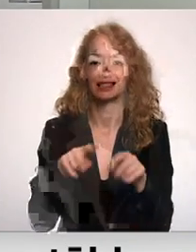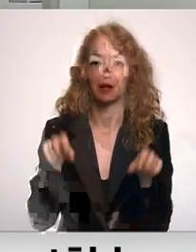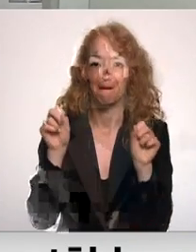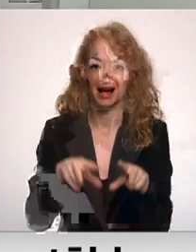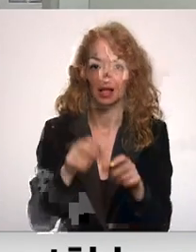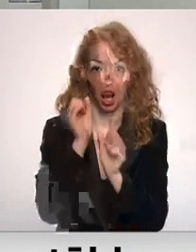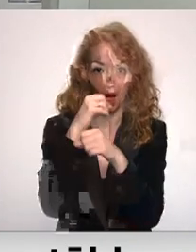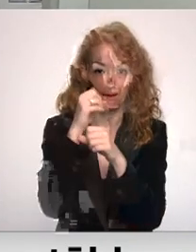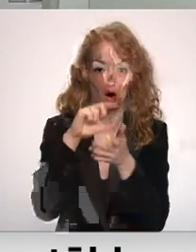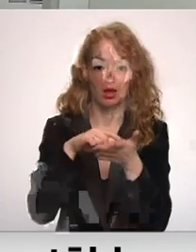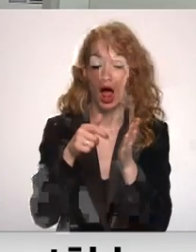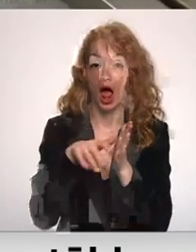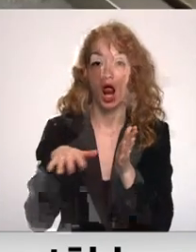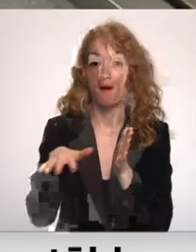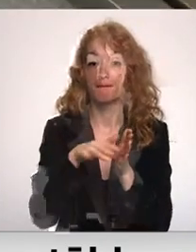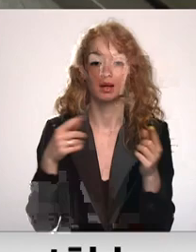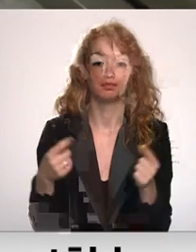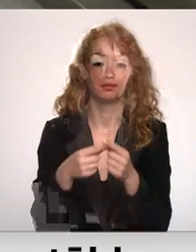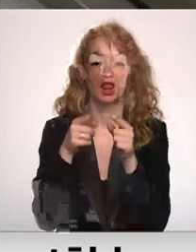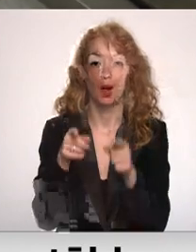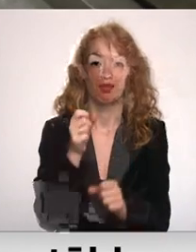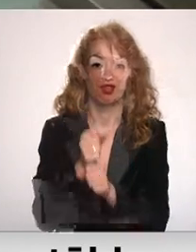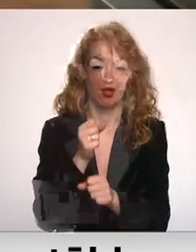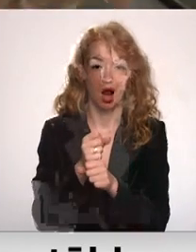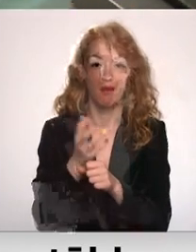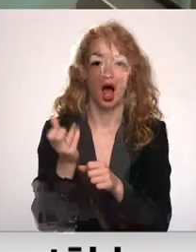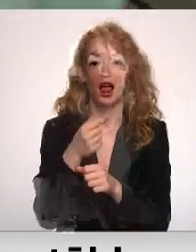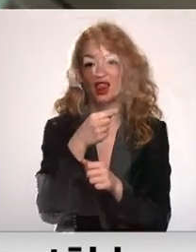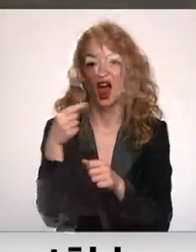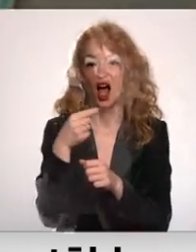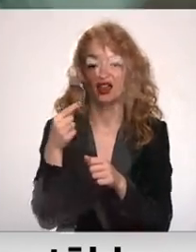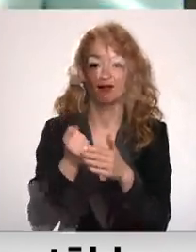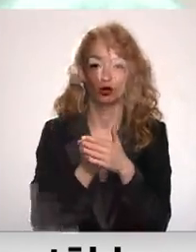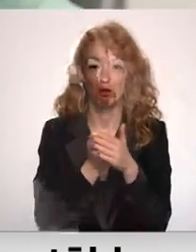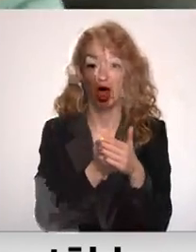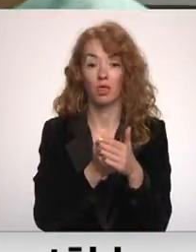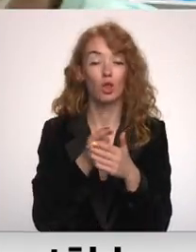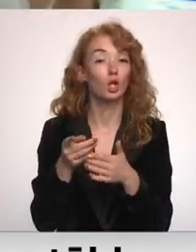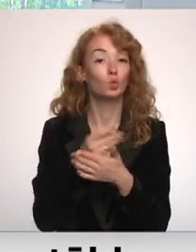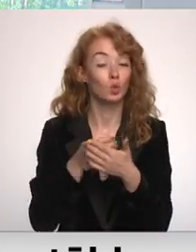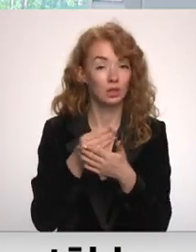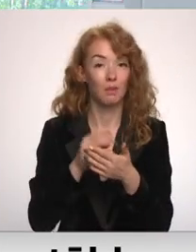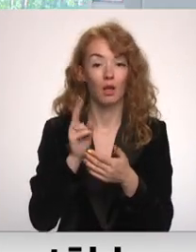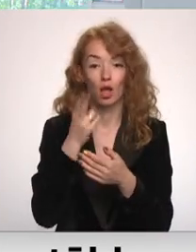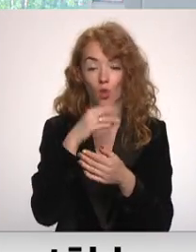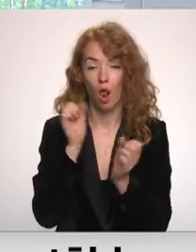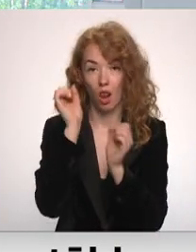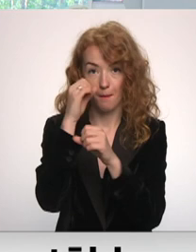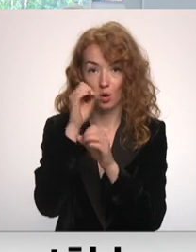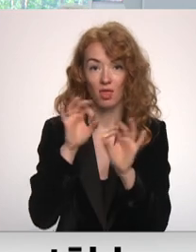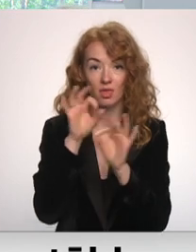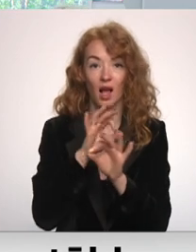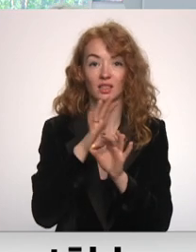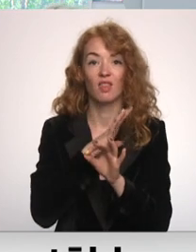speciālas laboratorijas telpas, kas piemērotas tam darbām ar negatīvo spiedienu. Ko tas nozīmē? Ka no laboratorijas nekas